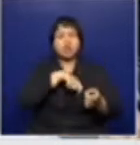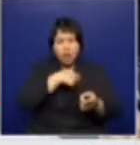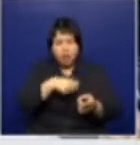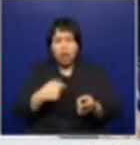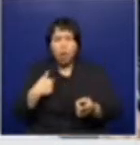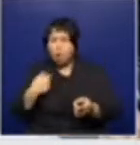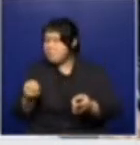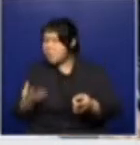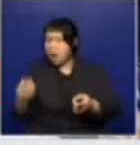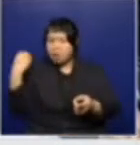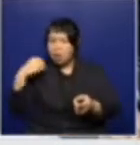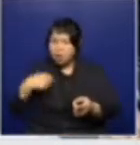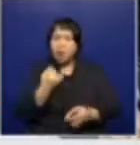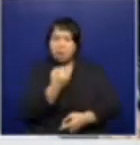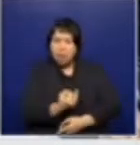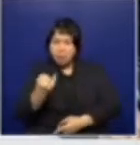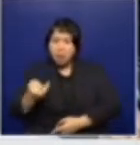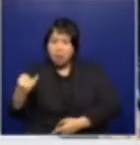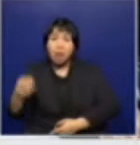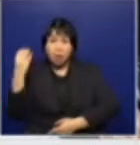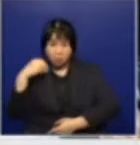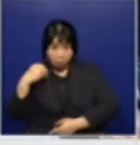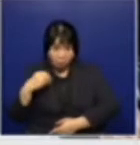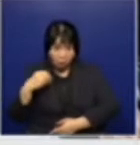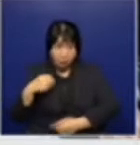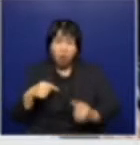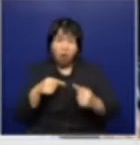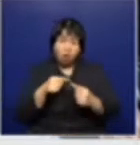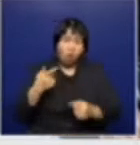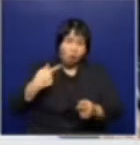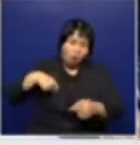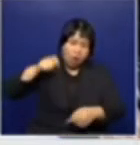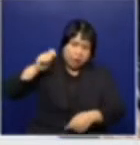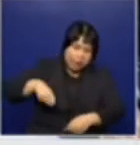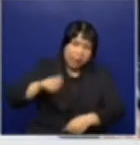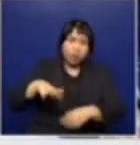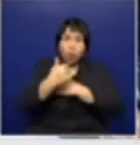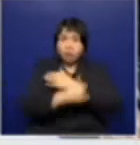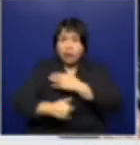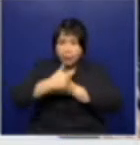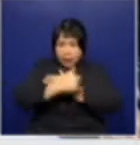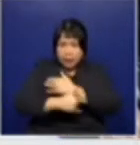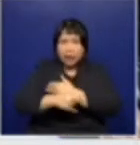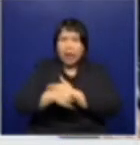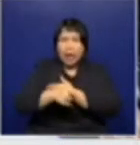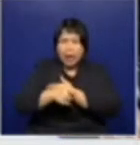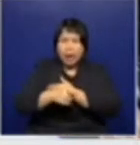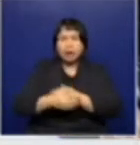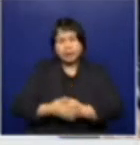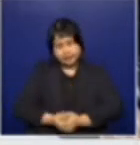ยอะเราก็แพ้มาเยอะเรื่องการต่อสู้ในอนุญาโตตุลาการ ท่านประธานครับ